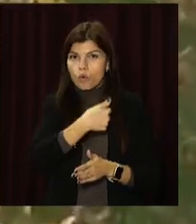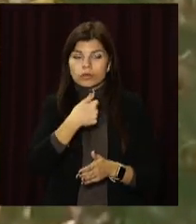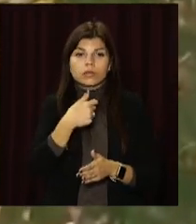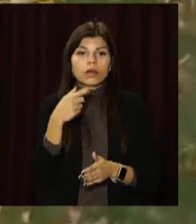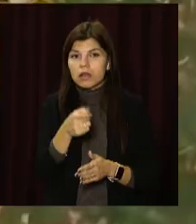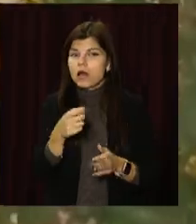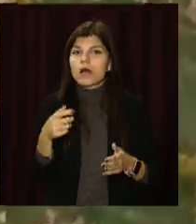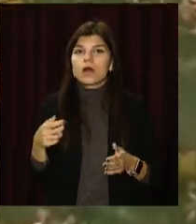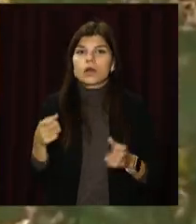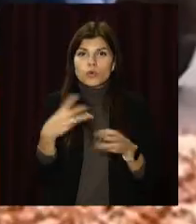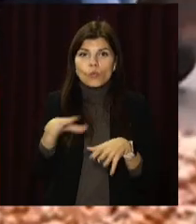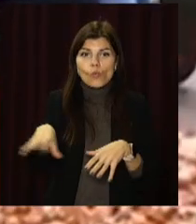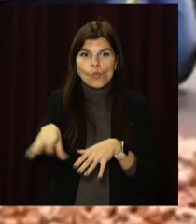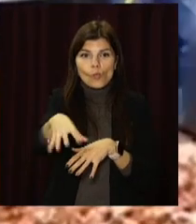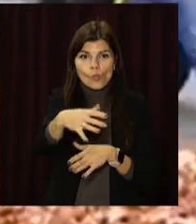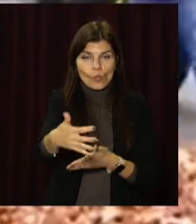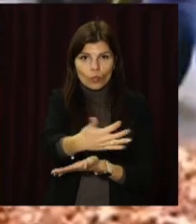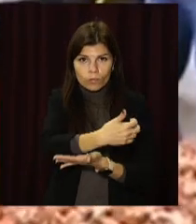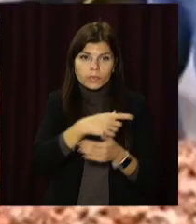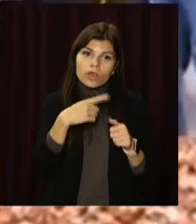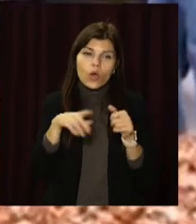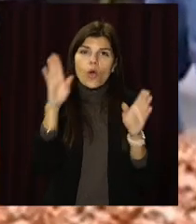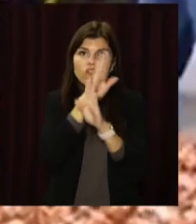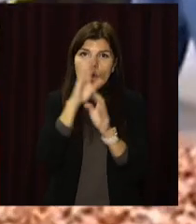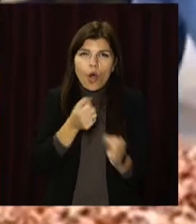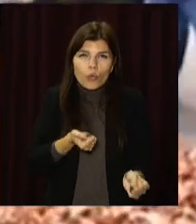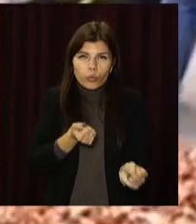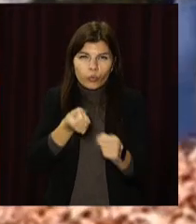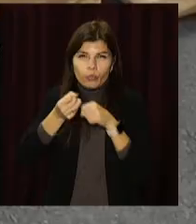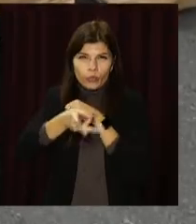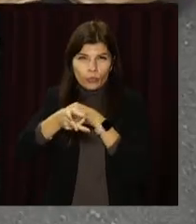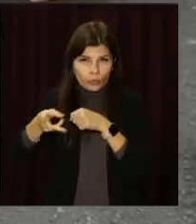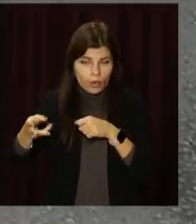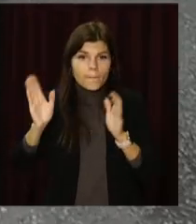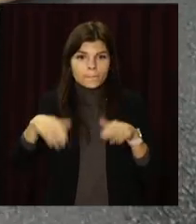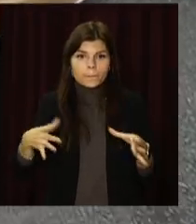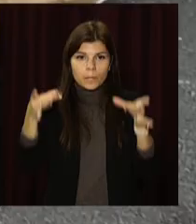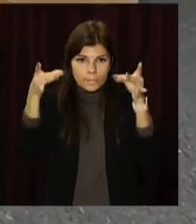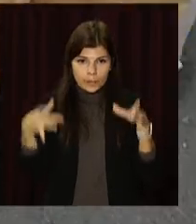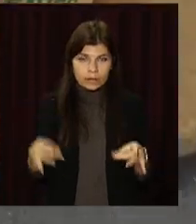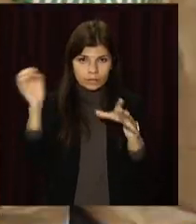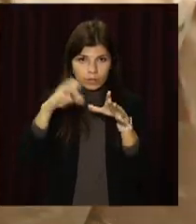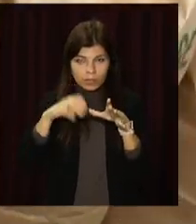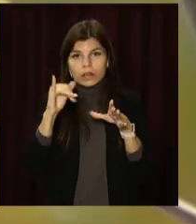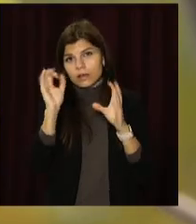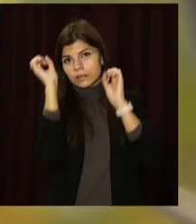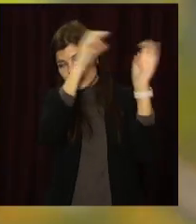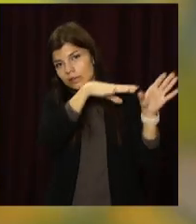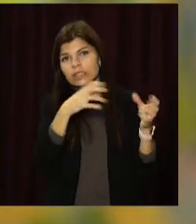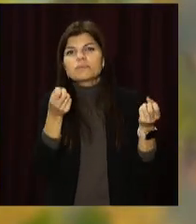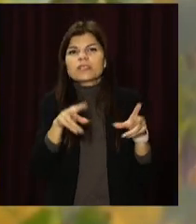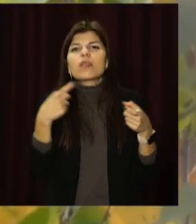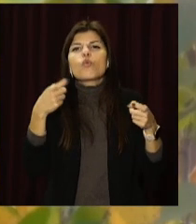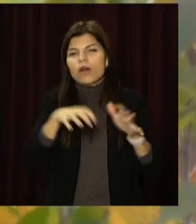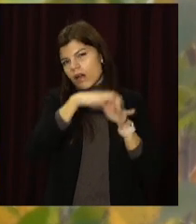а прибирають газонокосарками або ручним повітродувом. Потім складають у спеціальний пакет і везуть на звалище. Дар'я Пшенична,